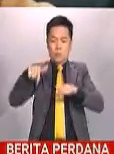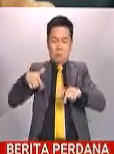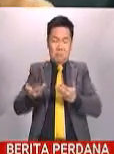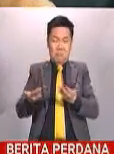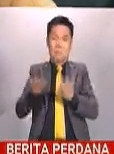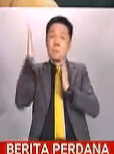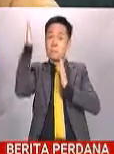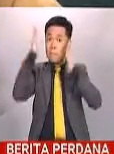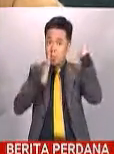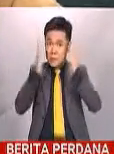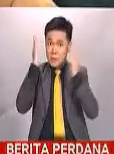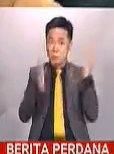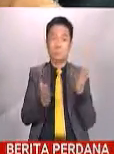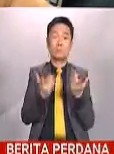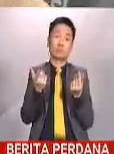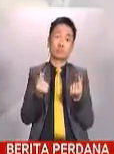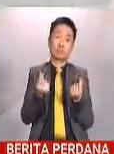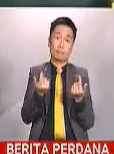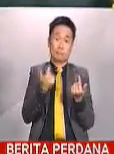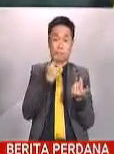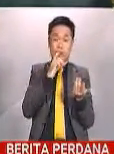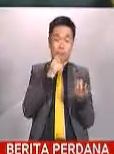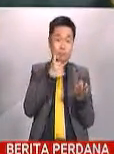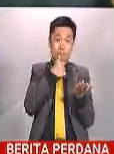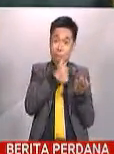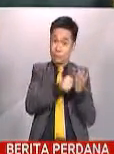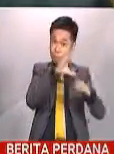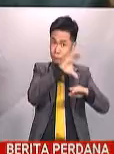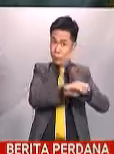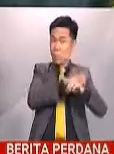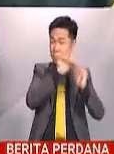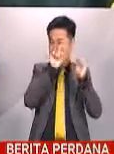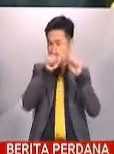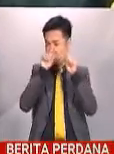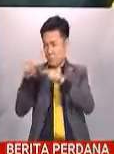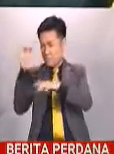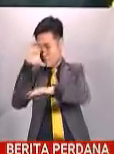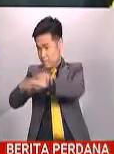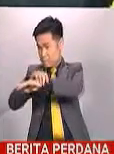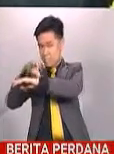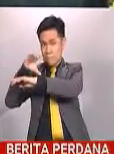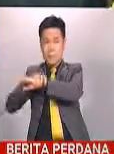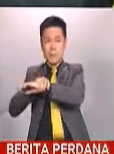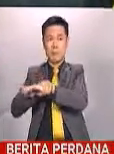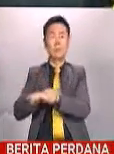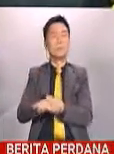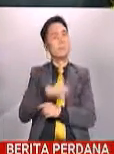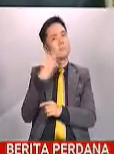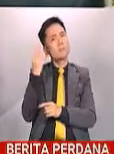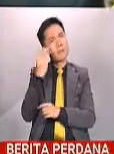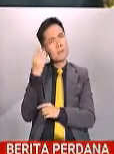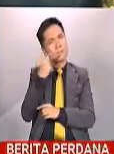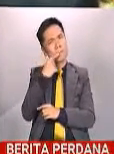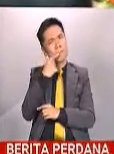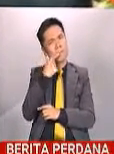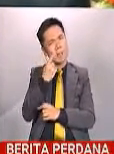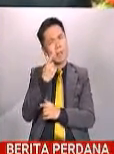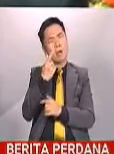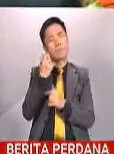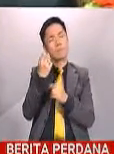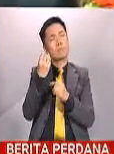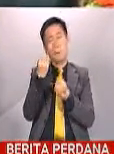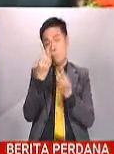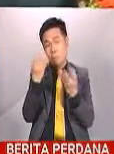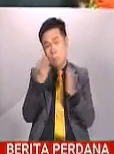so we will have to actually issue the warrant of arrest. What you always hear is about a certain amount within the country, but